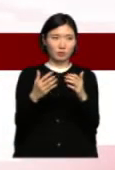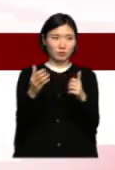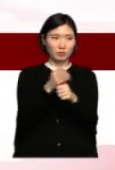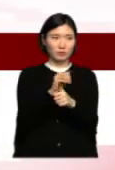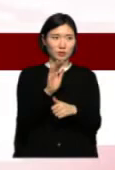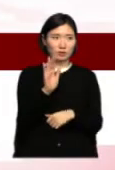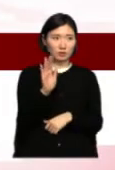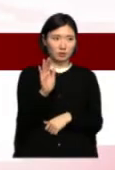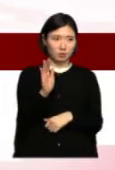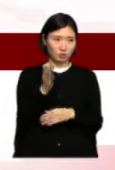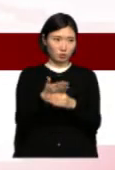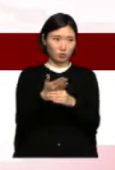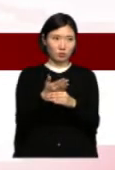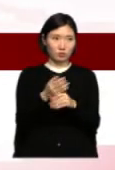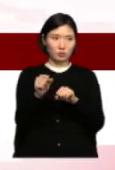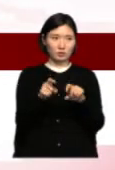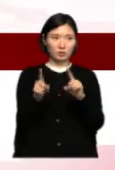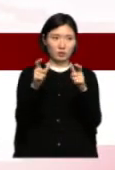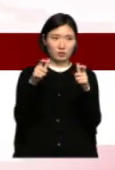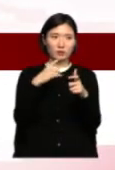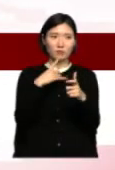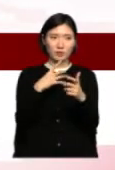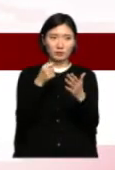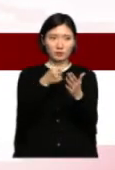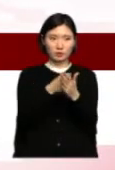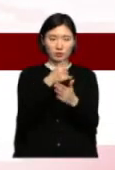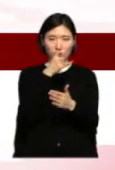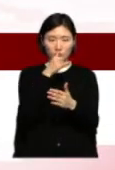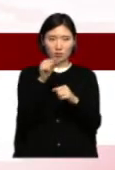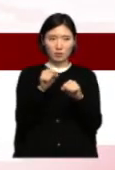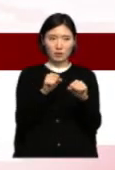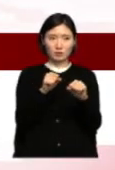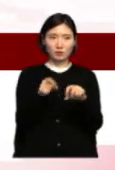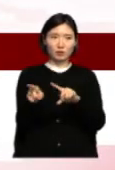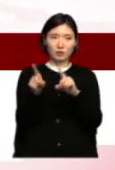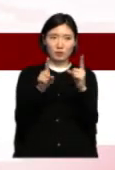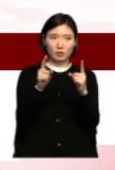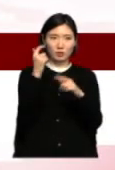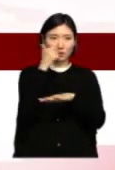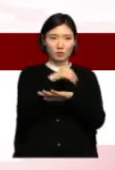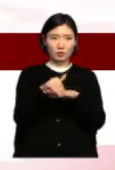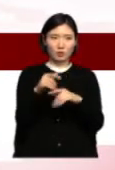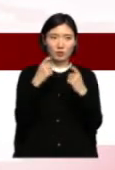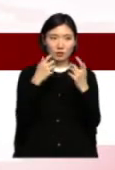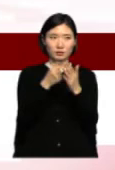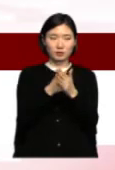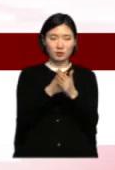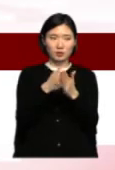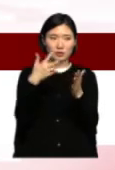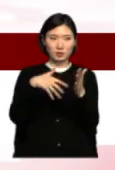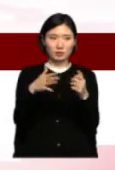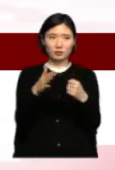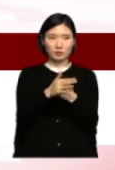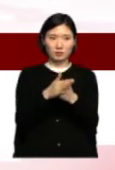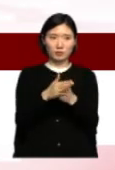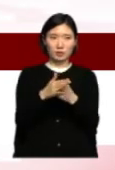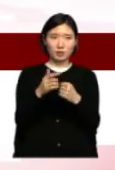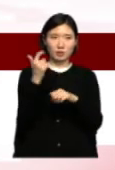지정이 돼 있었고 활성화 계획이 확정이 안 된 상태였기 때문에 이제 활성화 계획이